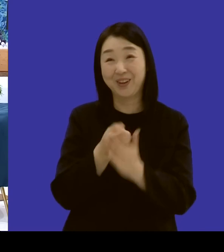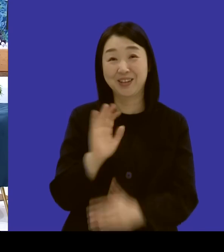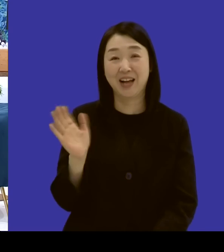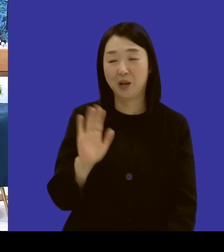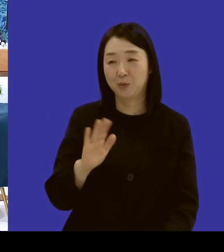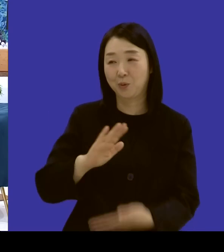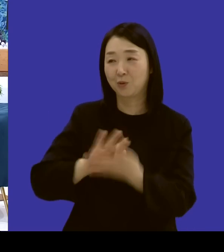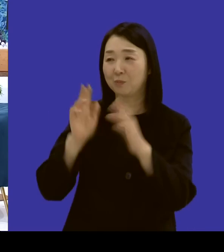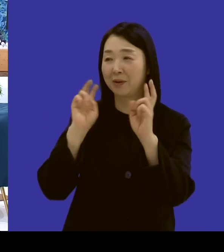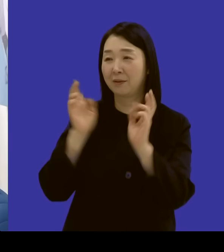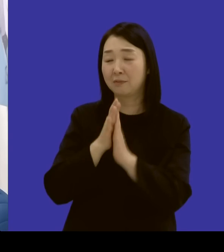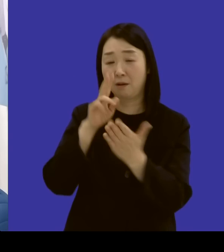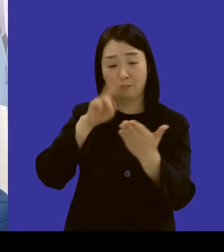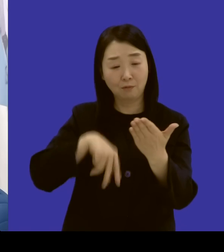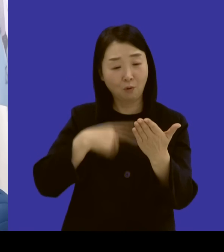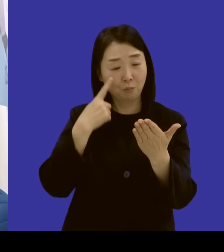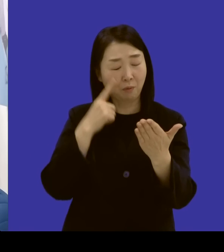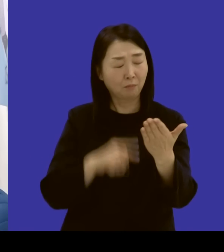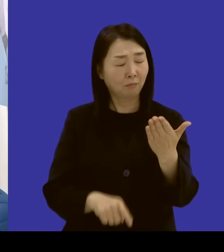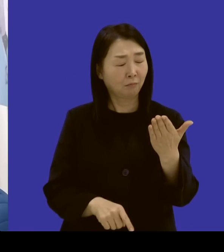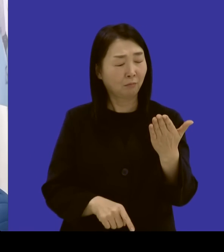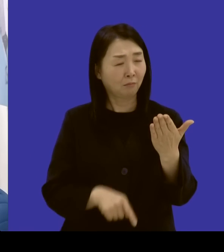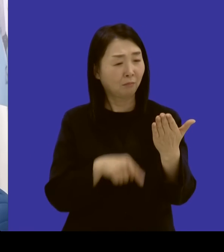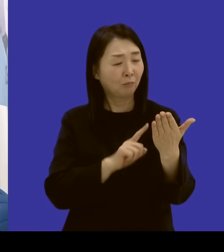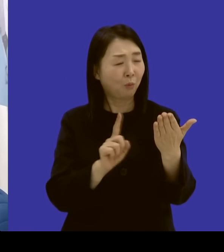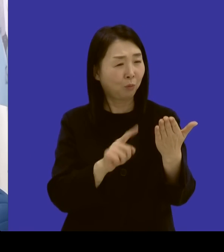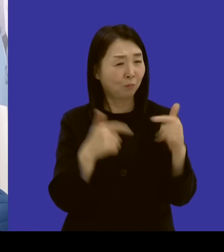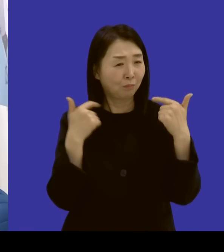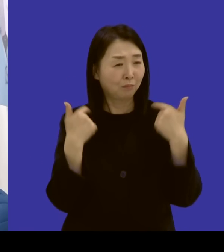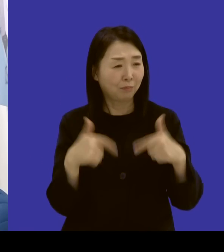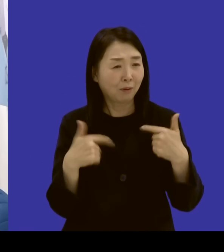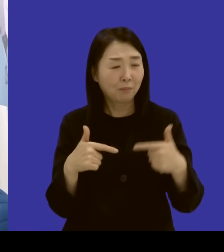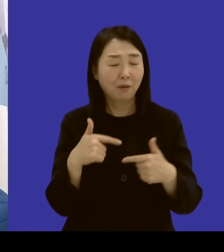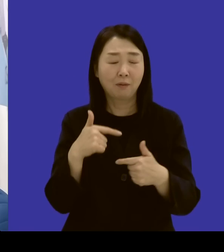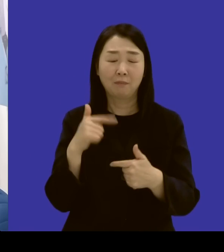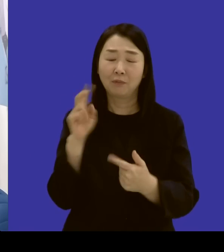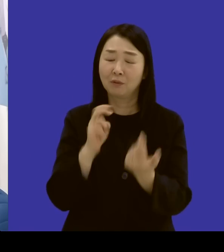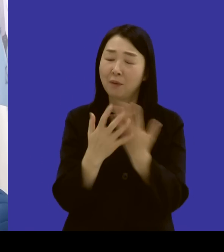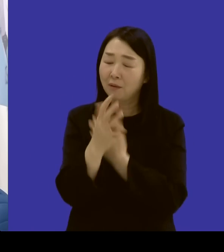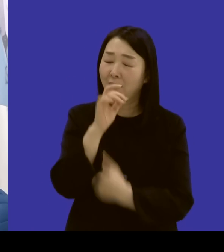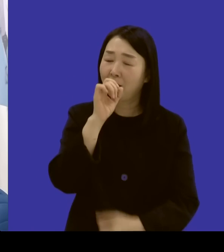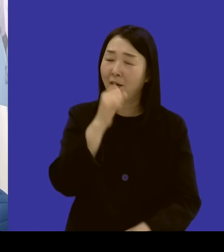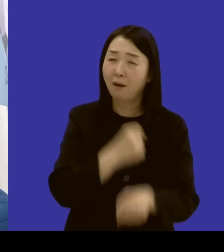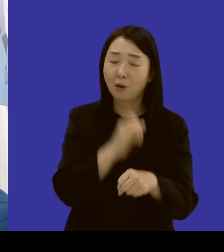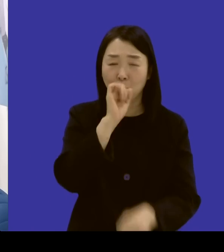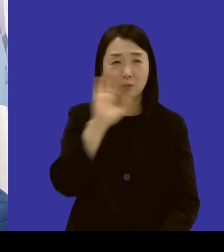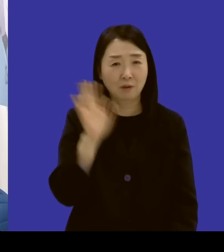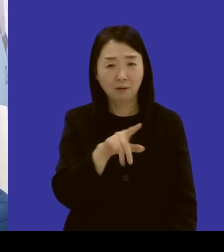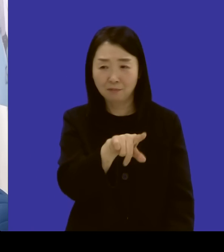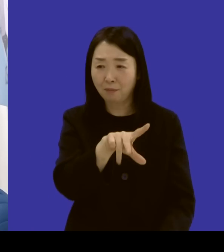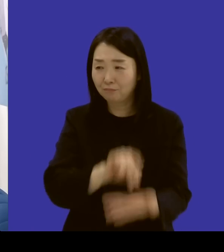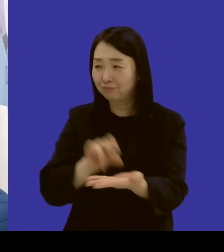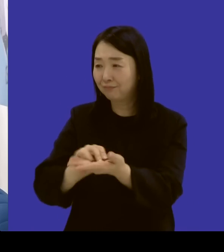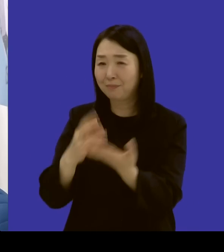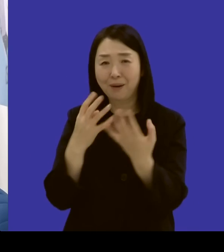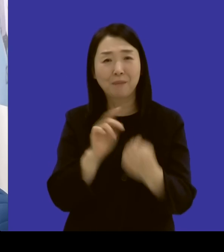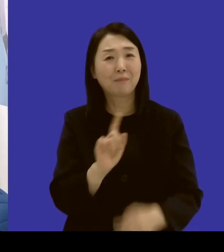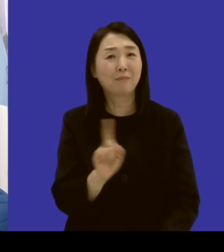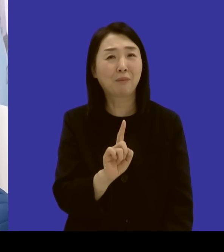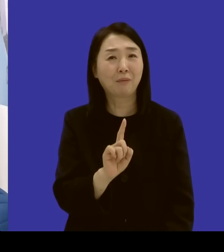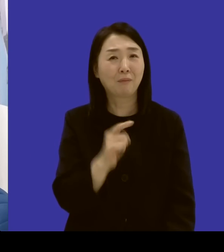제 책을 읽어본 다음에 이 여자는 그냥 뭐 맨날 음악회를 해도 좋지가 않아, 뭐 이거를 해도 문제가 있어, 이걸 해도 문제가